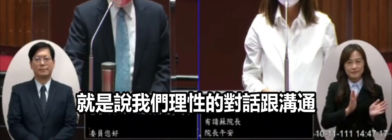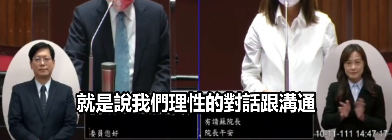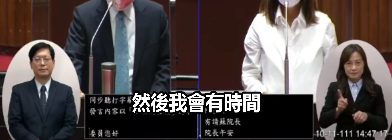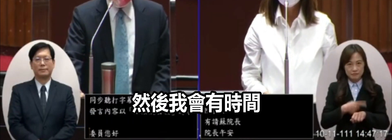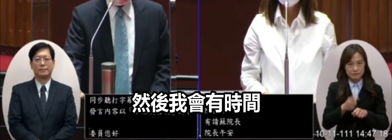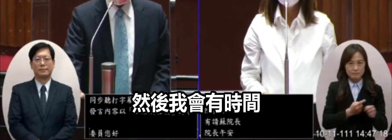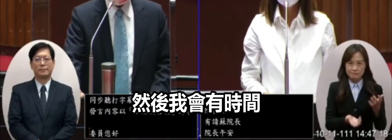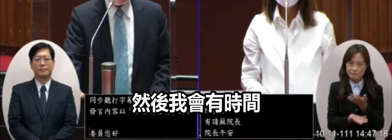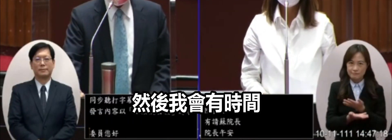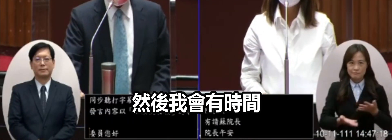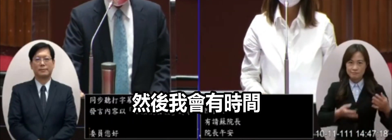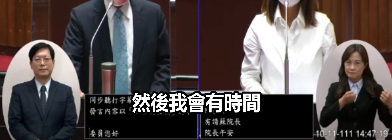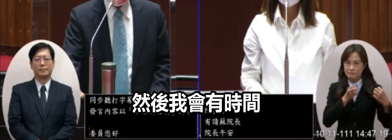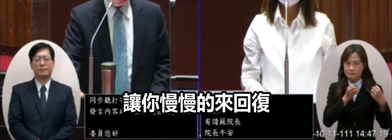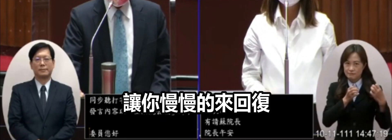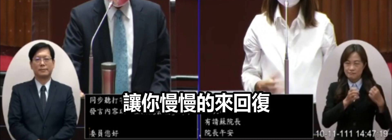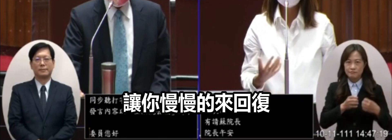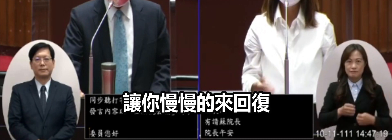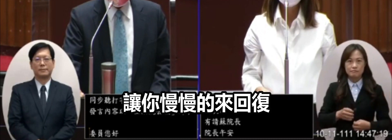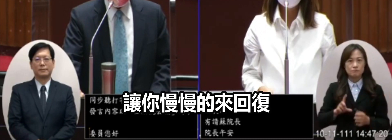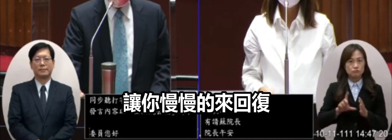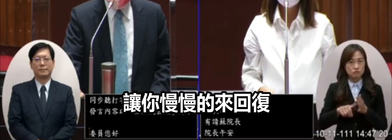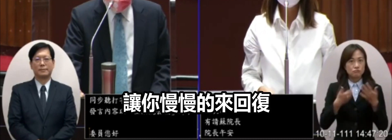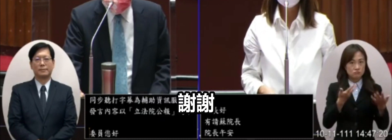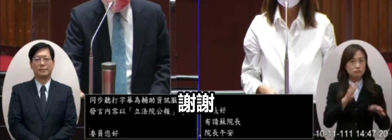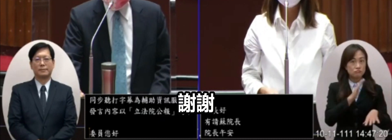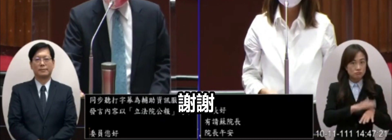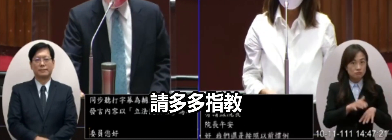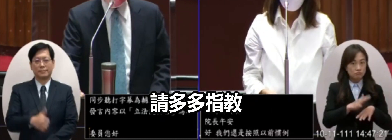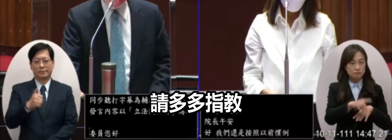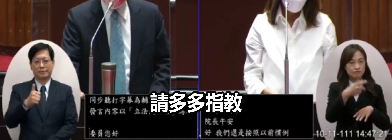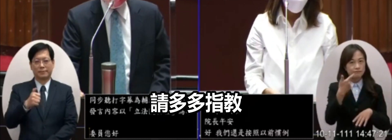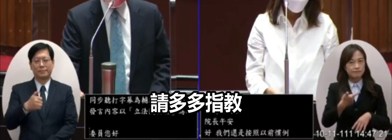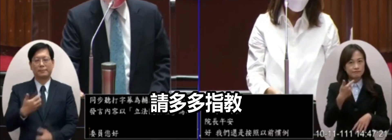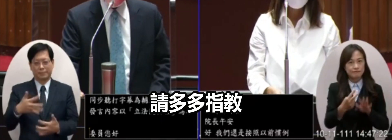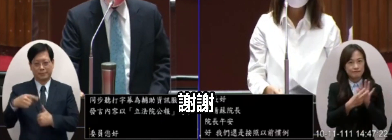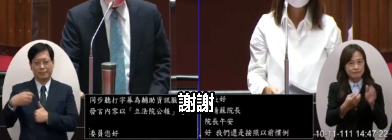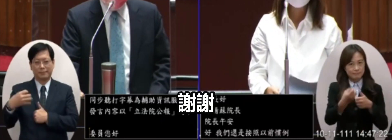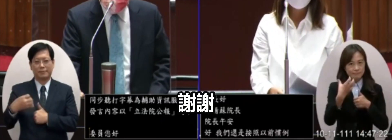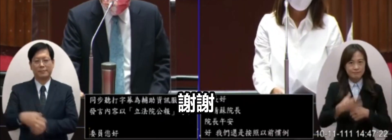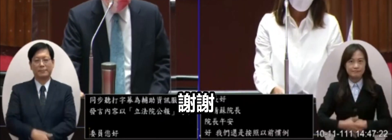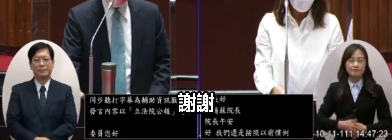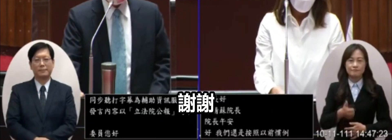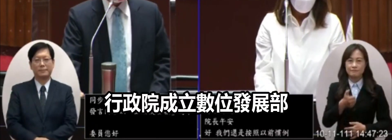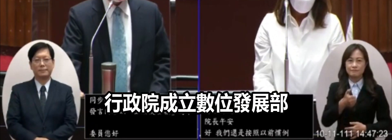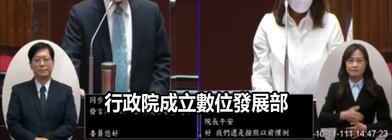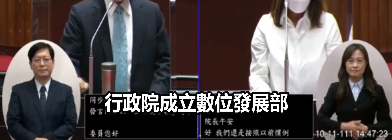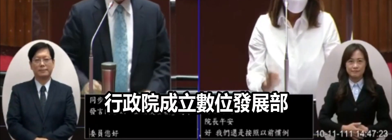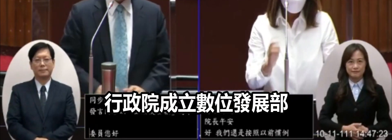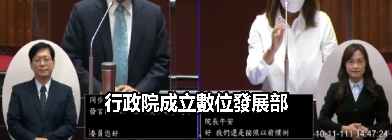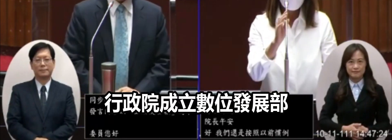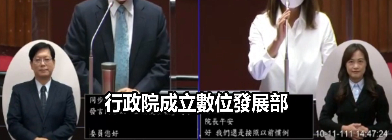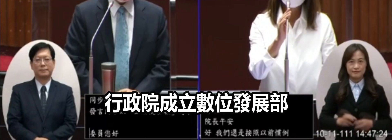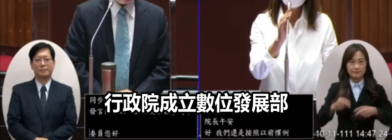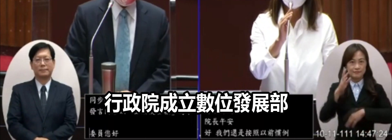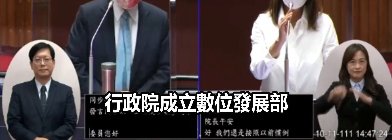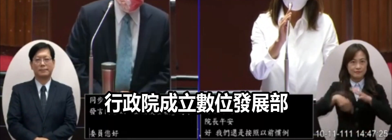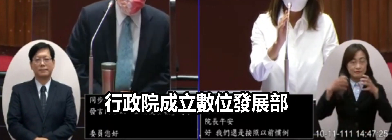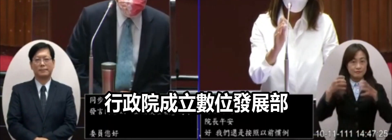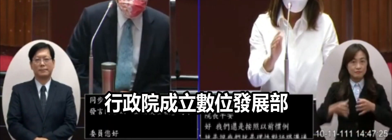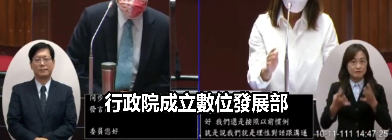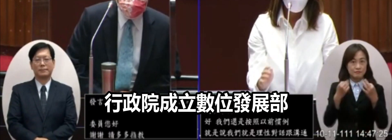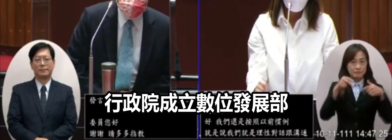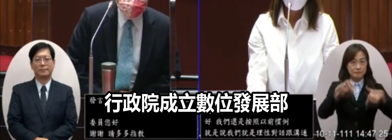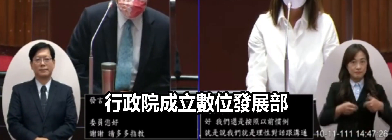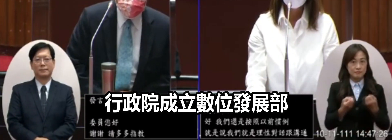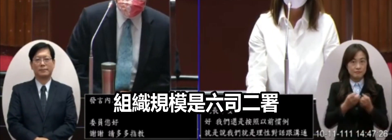通，然后呢我会有时间让您慢慢的来回复。 谢谢，请多多指教。 谢谢。那个行政院成立数位